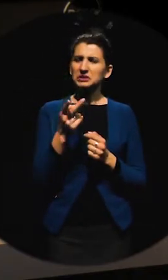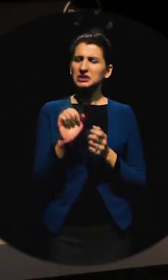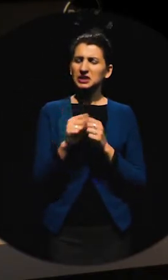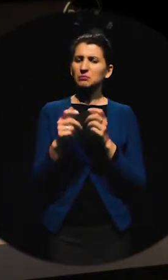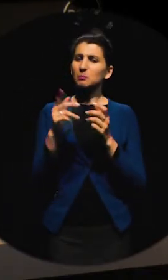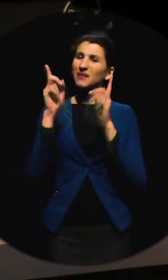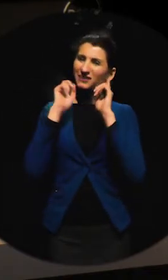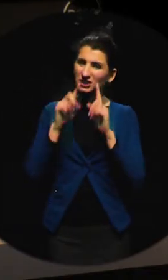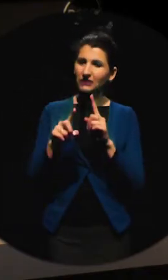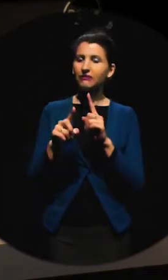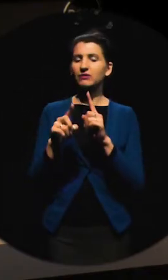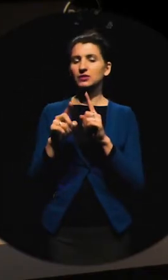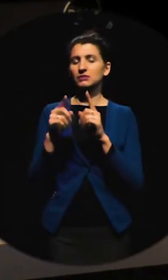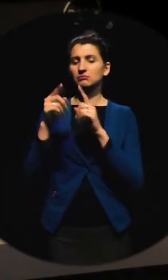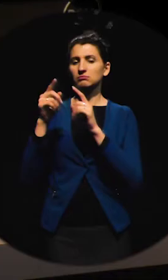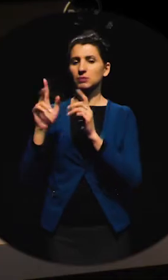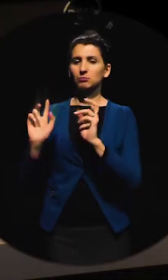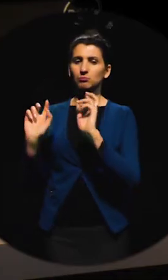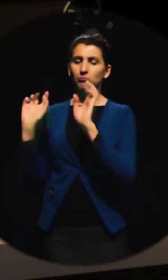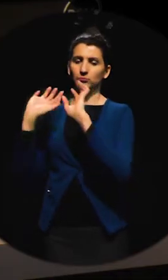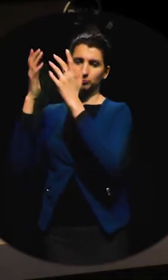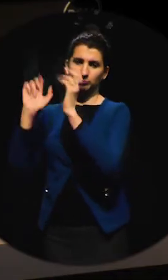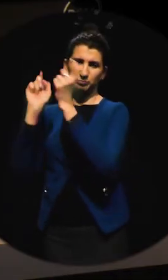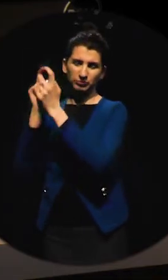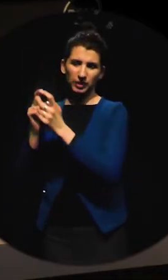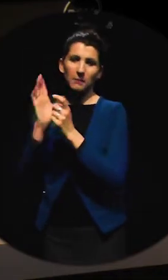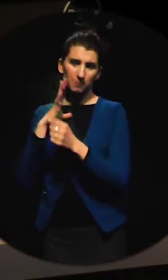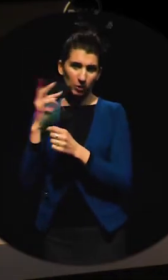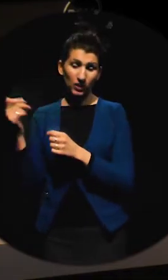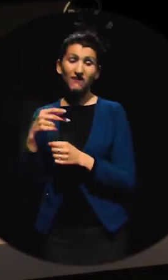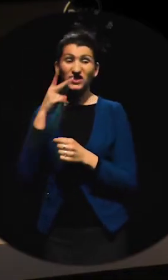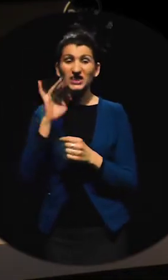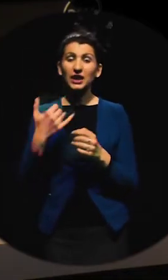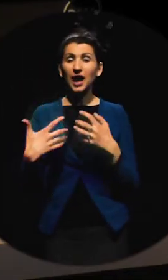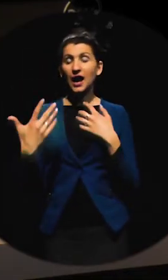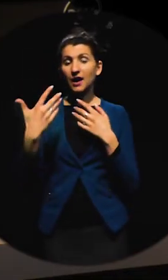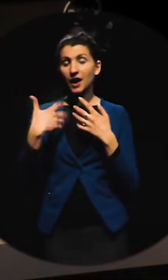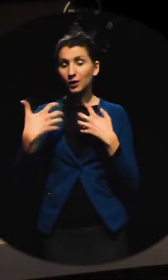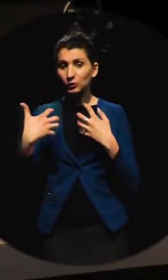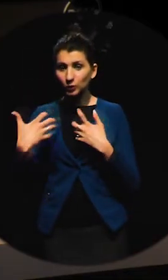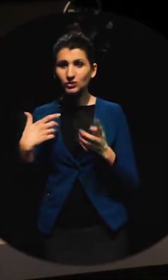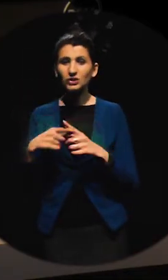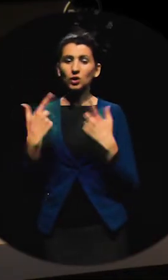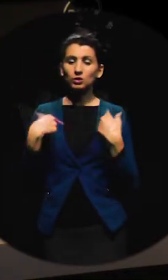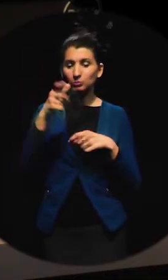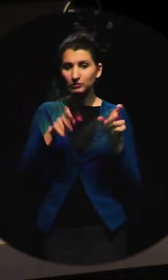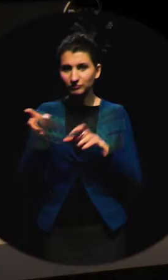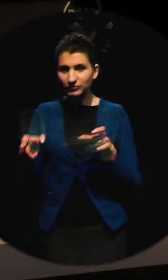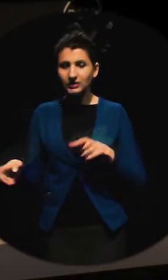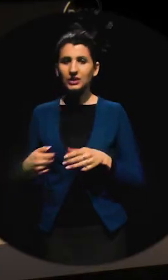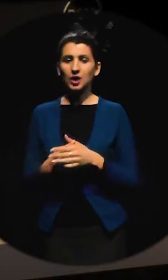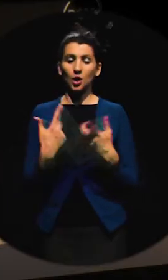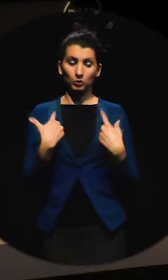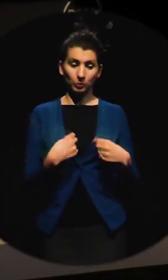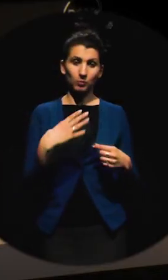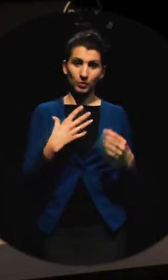protest realny, który był w Sejmie, widać jak i publiczność, i aktorzy, postacie, i aktorzy grający